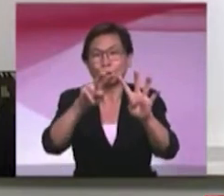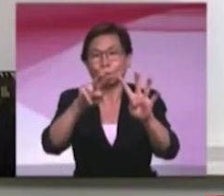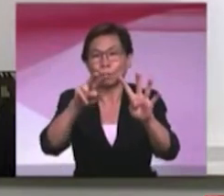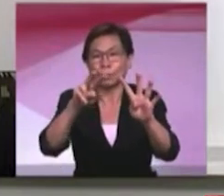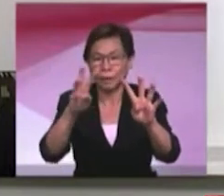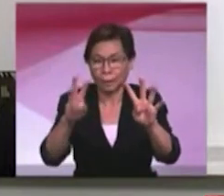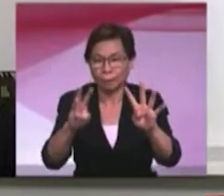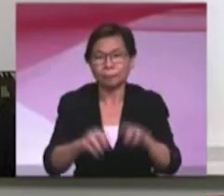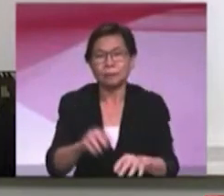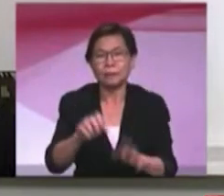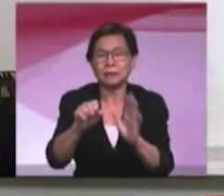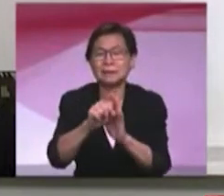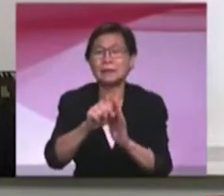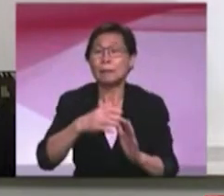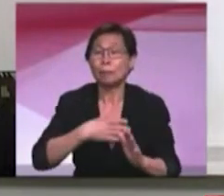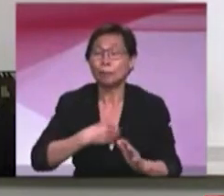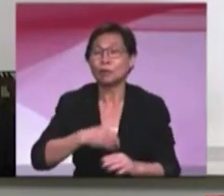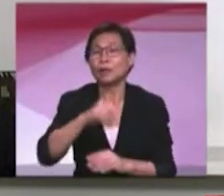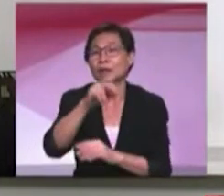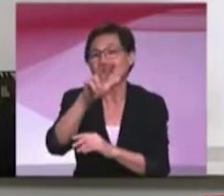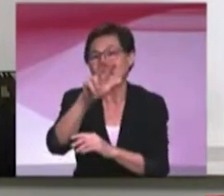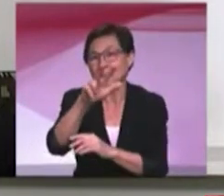462 kes, Seputih